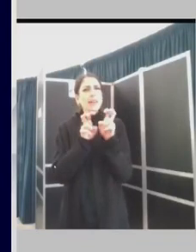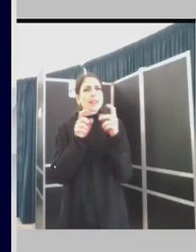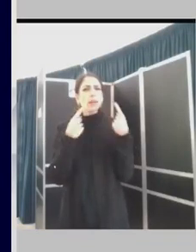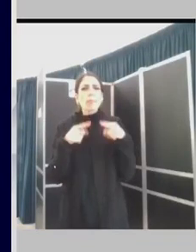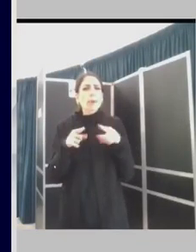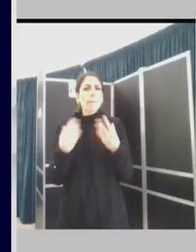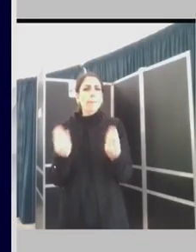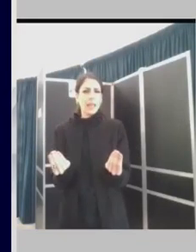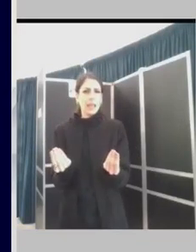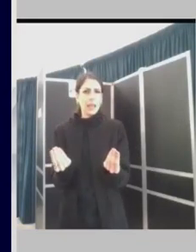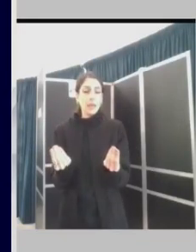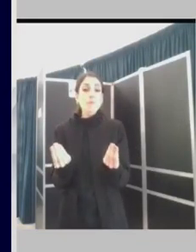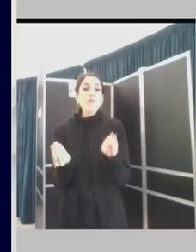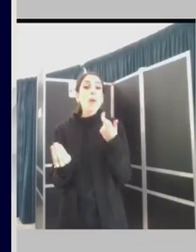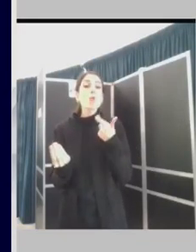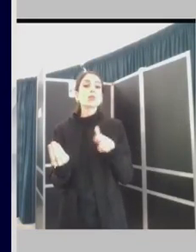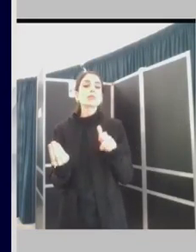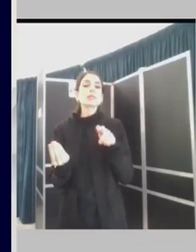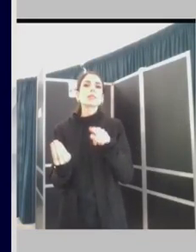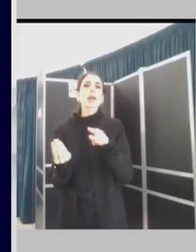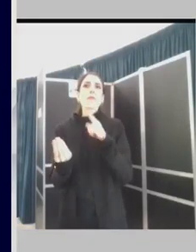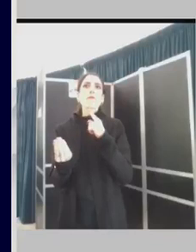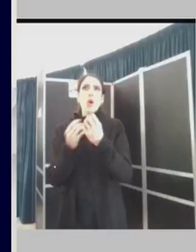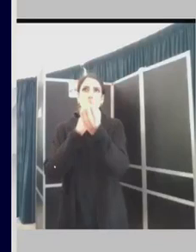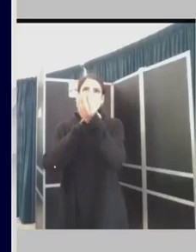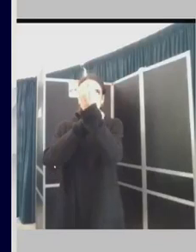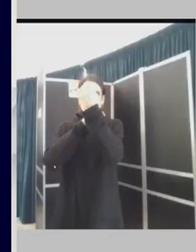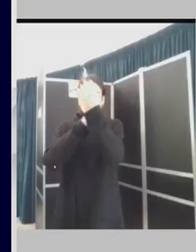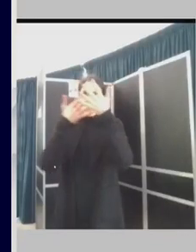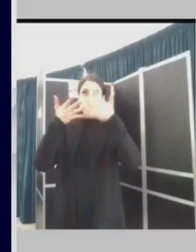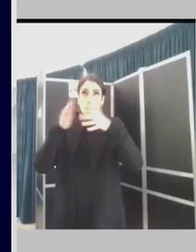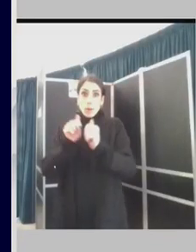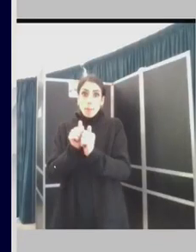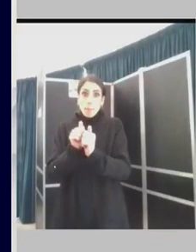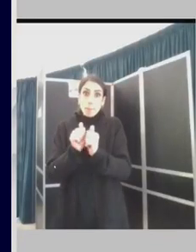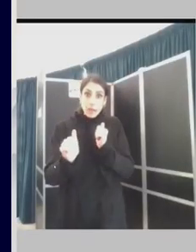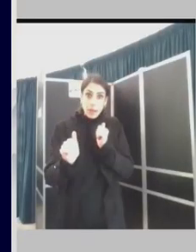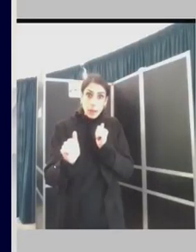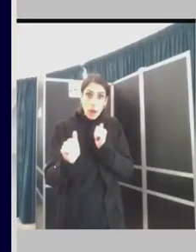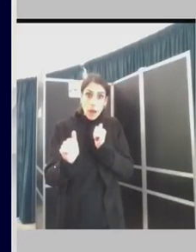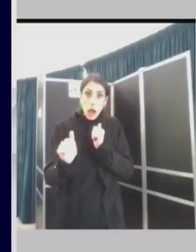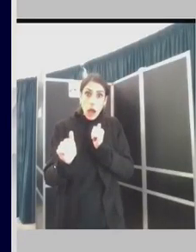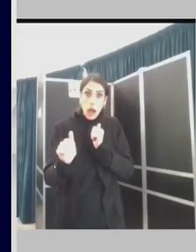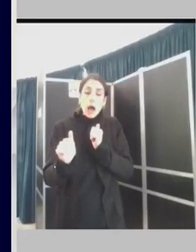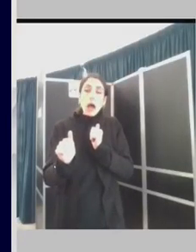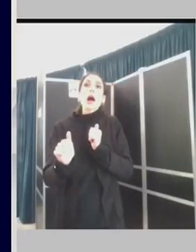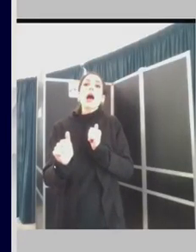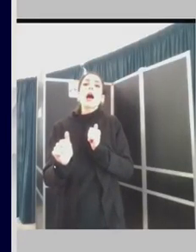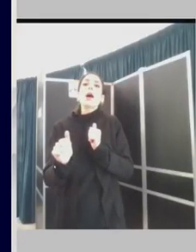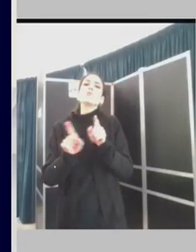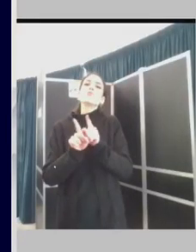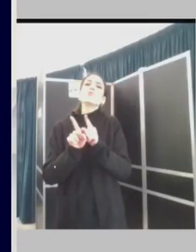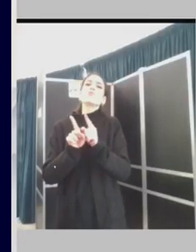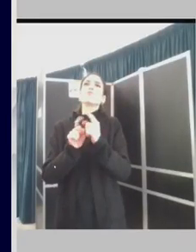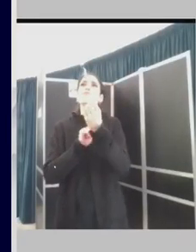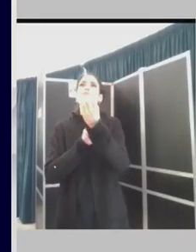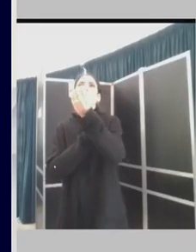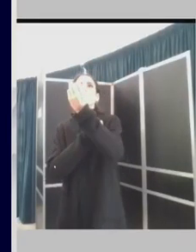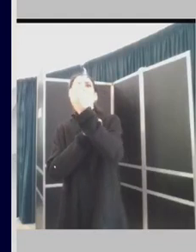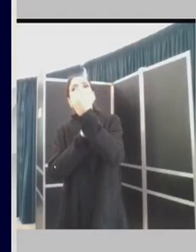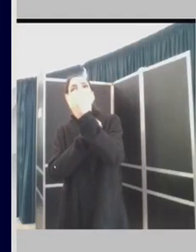non vengono proprio prese in considerazione, si arriva poi ai tragici episodi come quello di